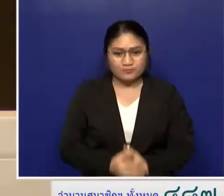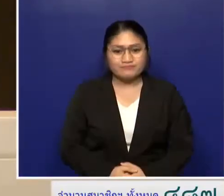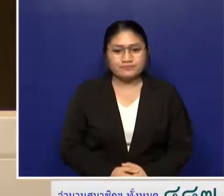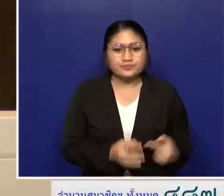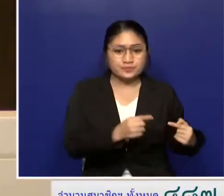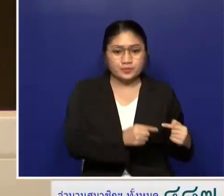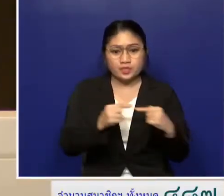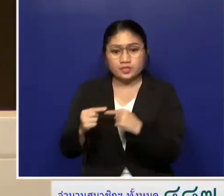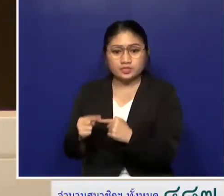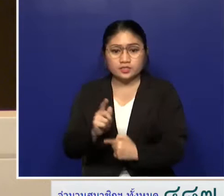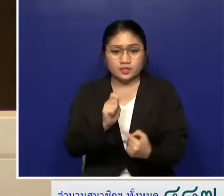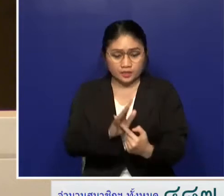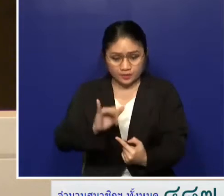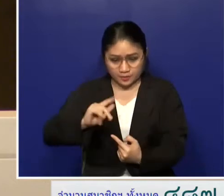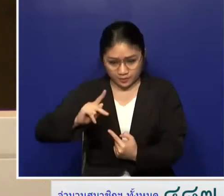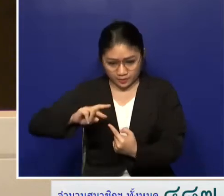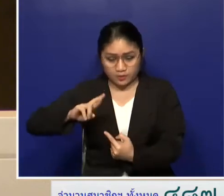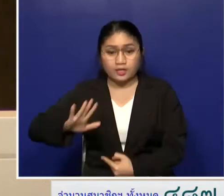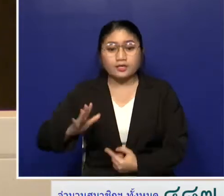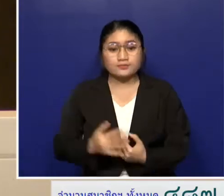ทเที่ยท่เอีารตามด้ท่าน tetrinan.